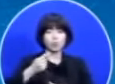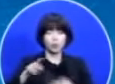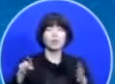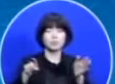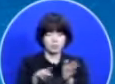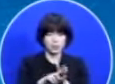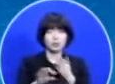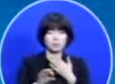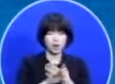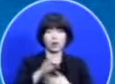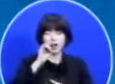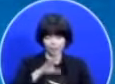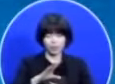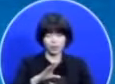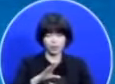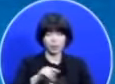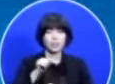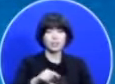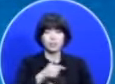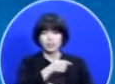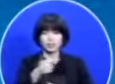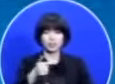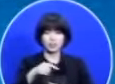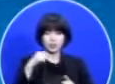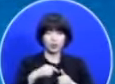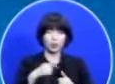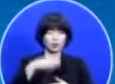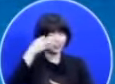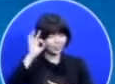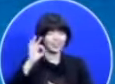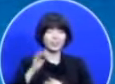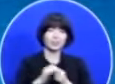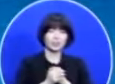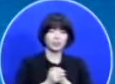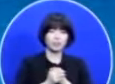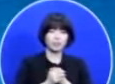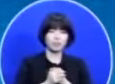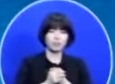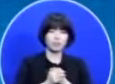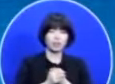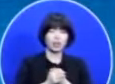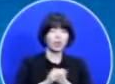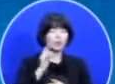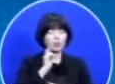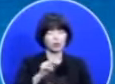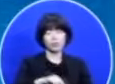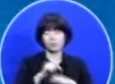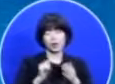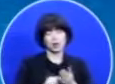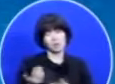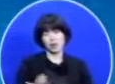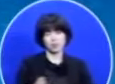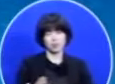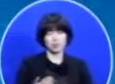안 되겠구나 이런 큰 교훈을 깨달으신 있다 너무너무 마음이 아프더라